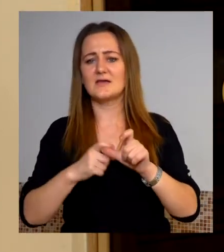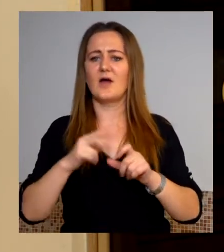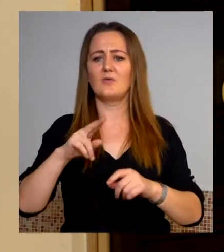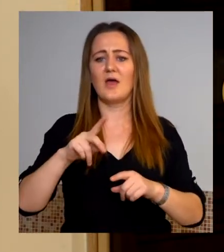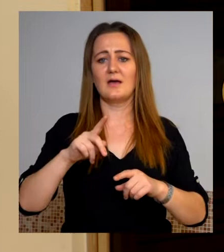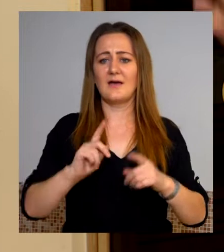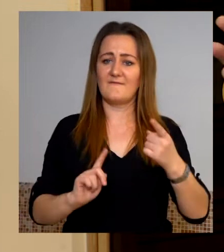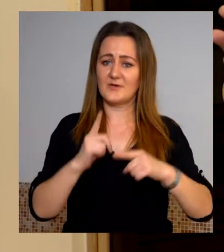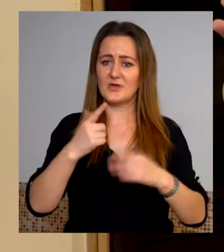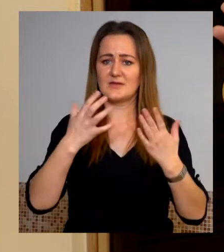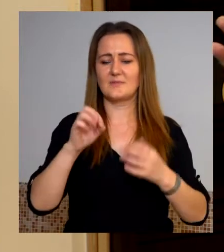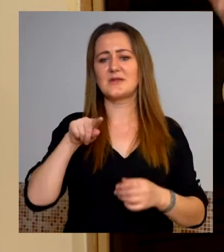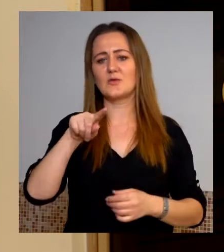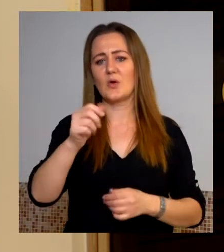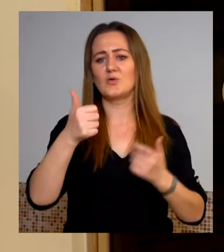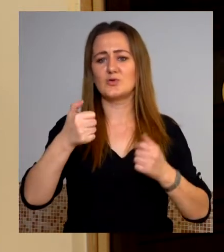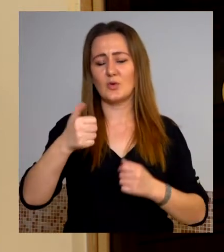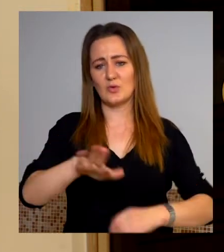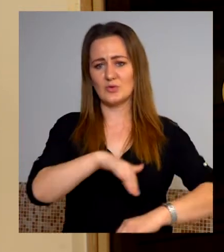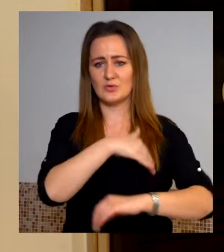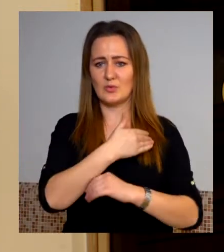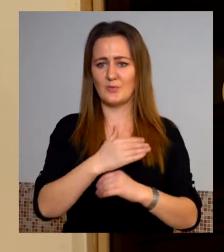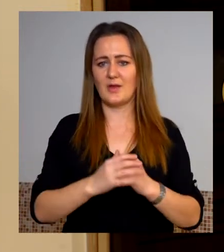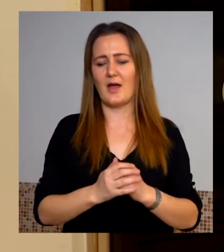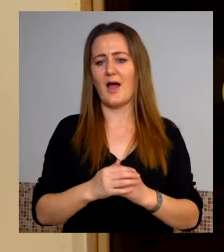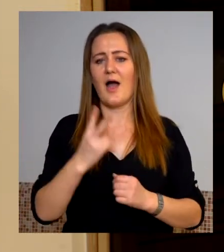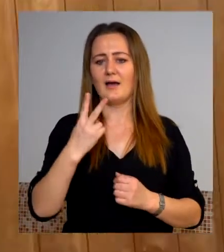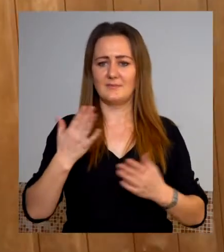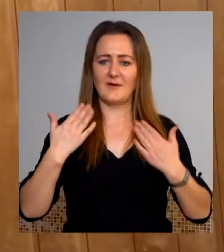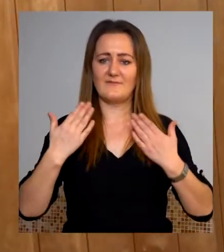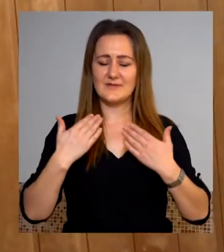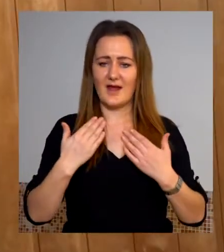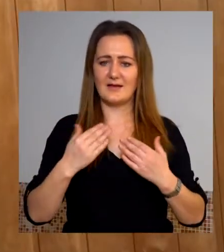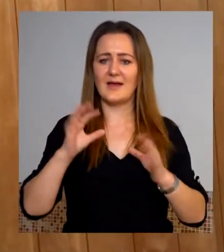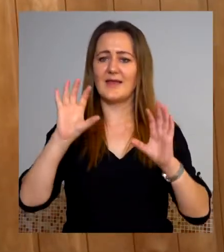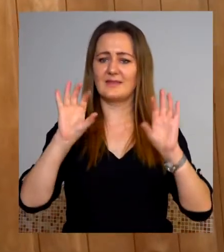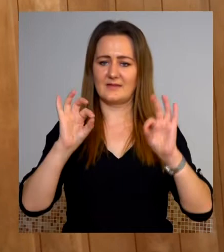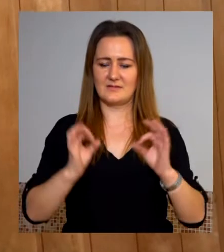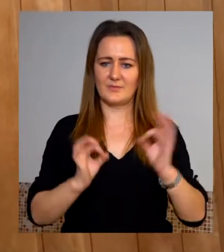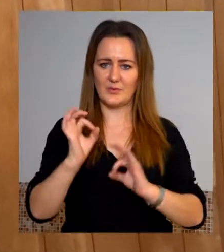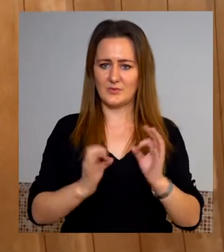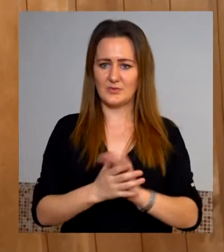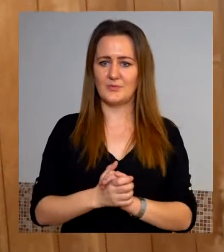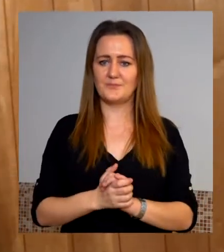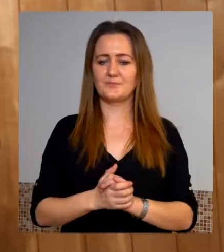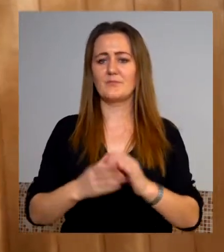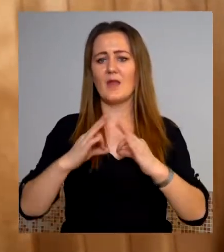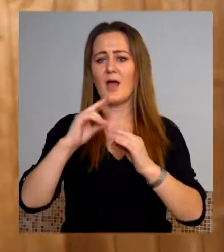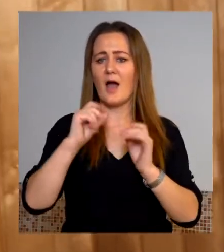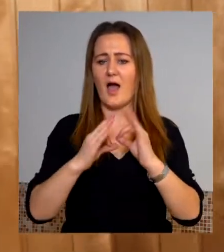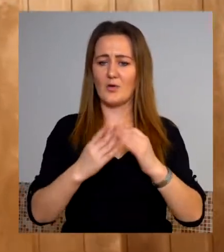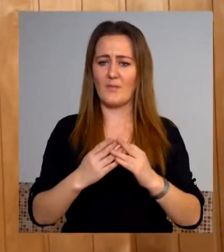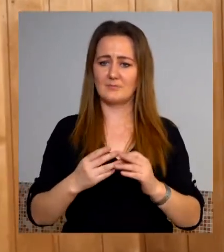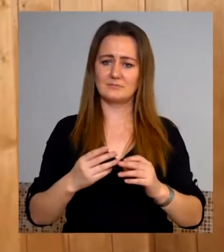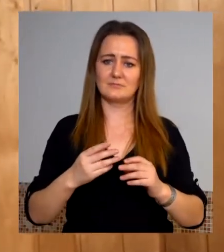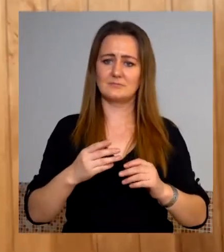70 do 100 stupnjeva, a vlažnog zraka je samo 10%. Onda vam ide recimo aromaterapi sauna,